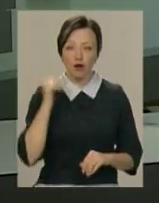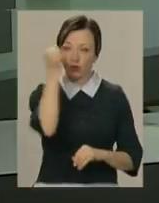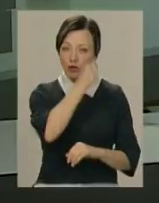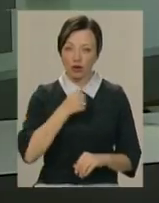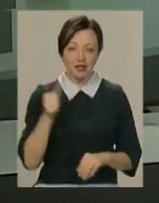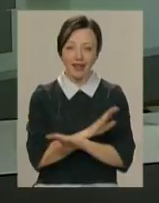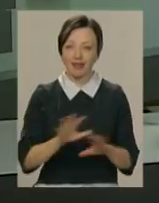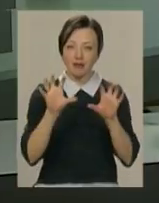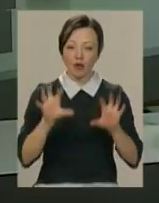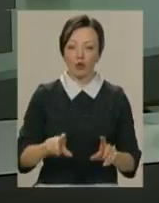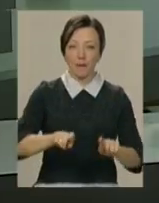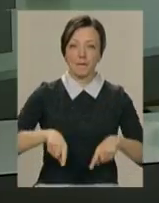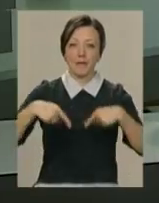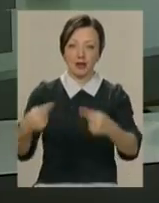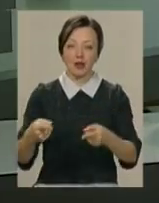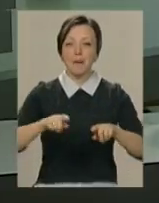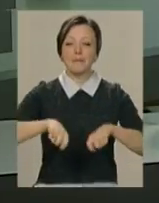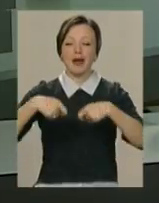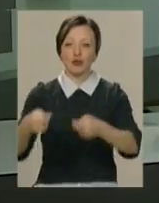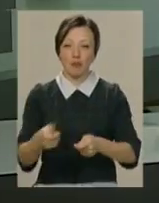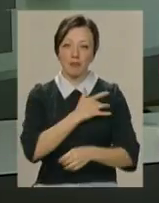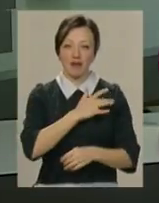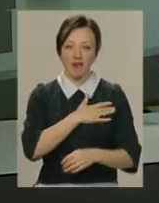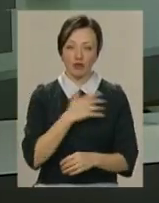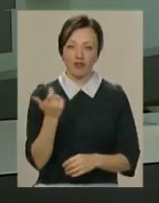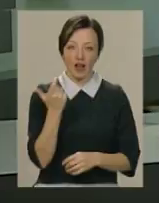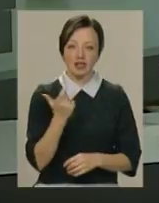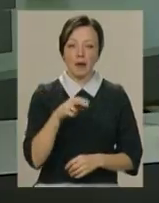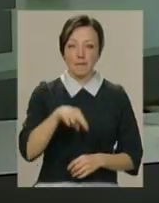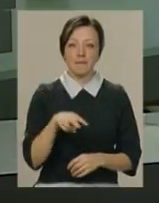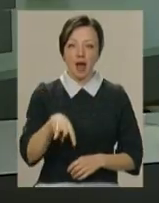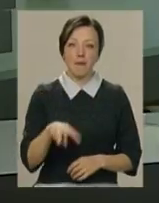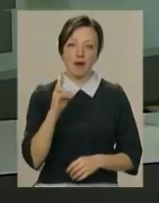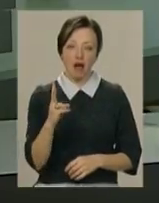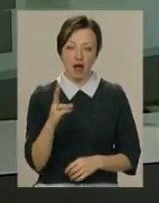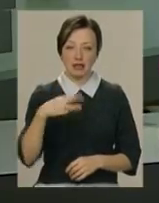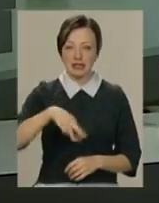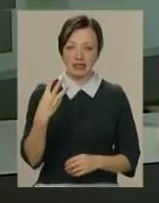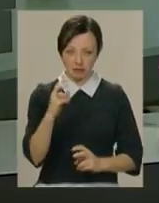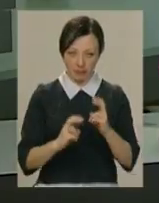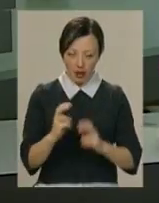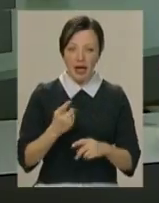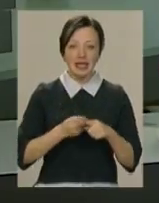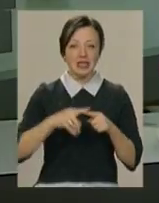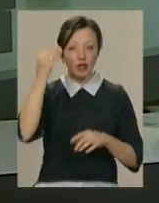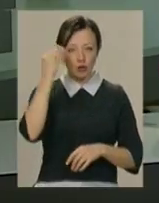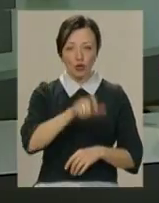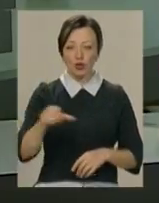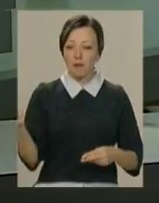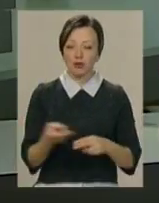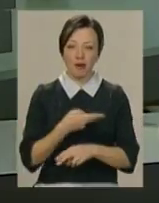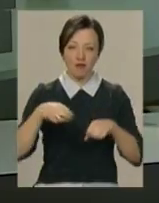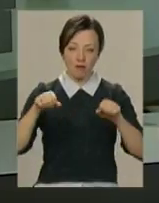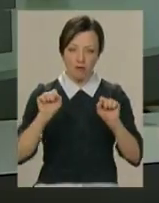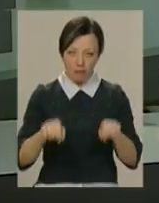1994-му незаконно перейшов у приватну власність колективного виробничого підприємства ПМК-33. І це, на думку мешканців, позбавило